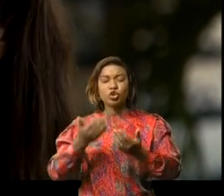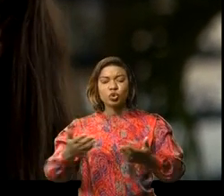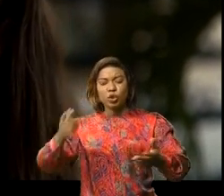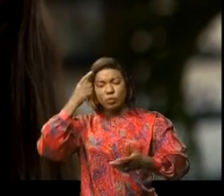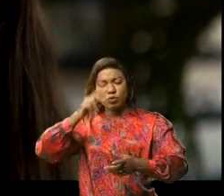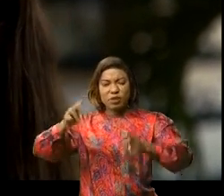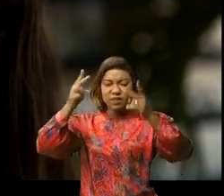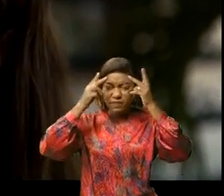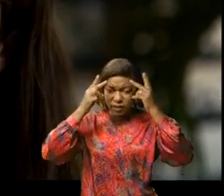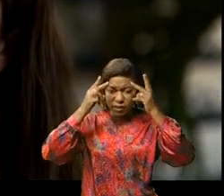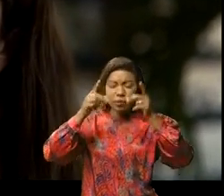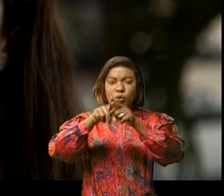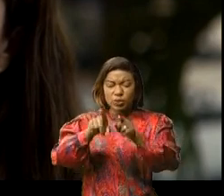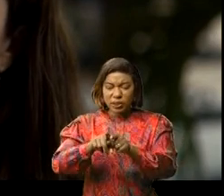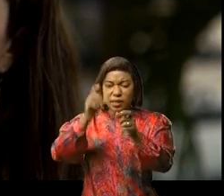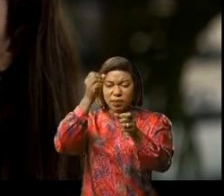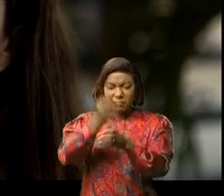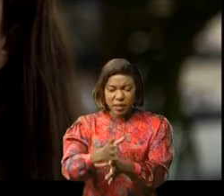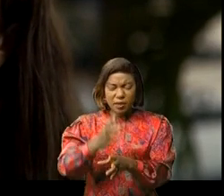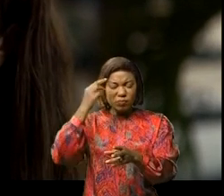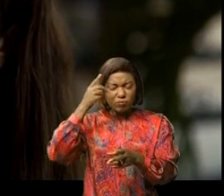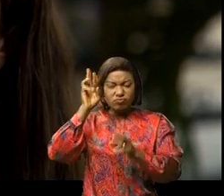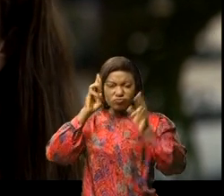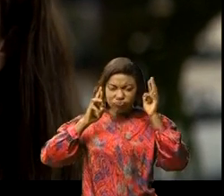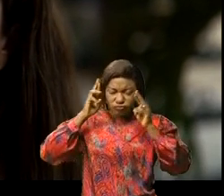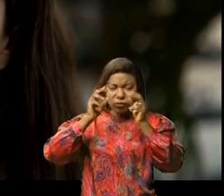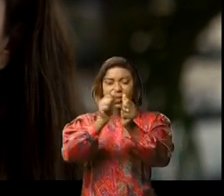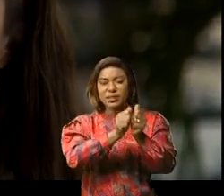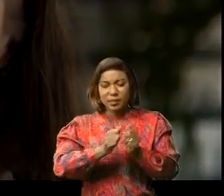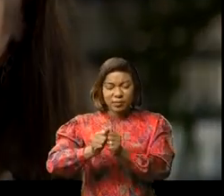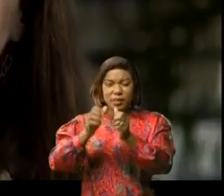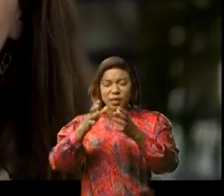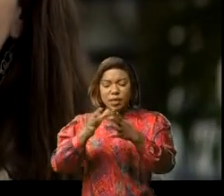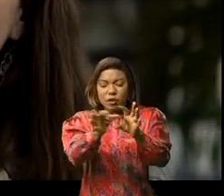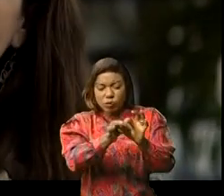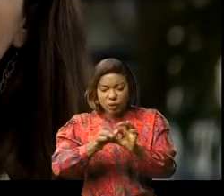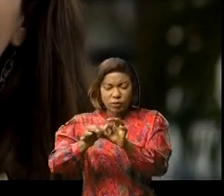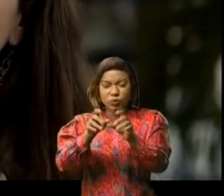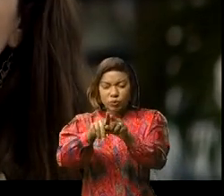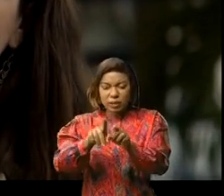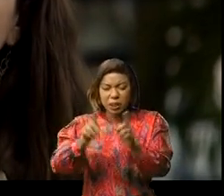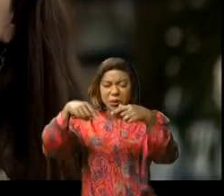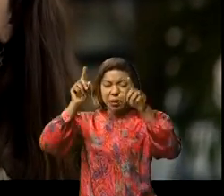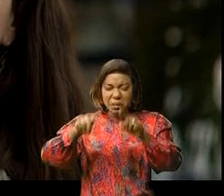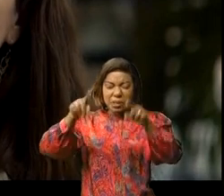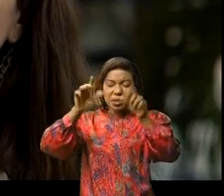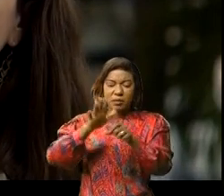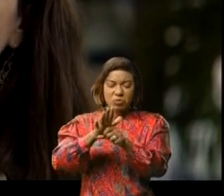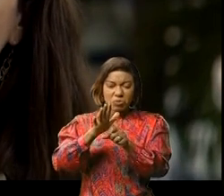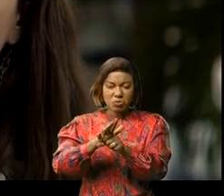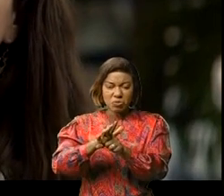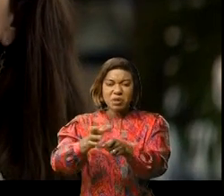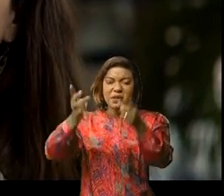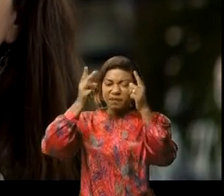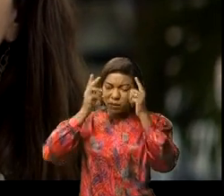que nous sommes prêts à réfléchir à une collaboration. Et c'est des années et des années que les victimes n'ont